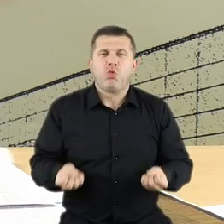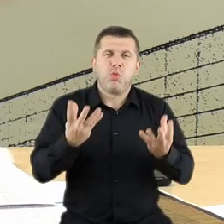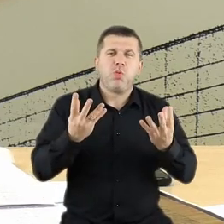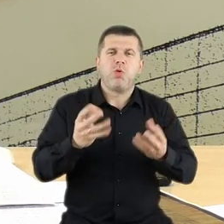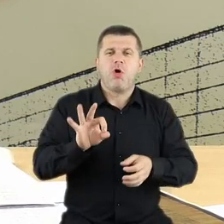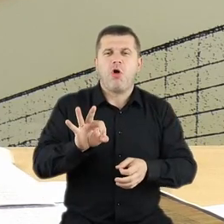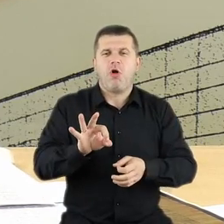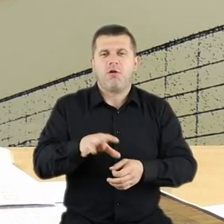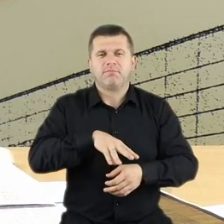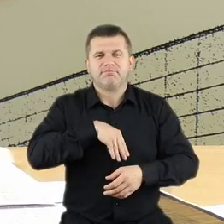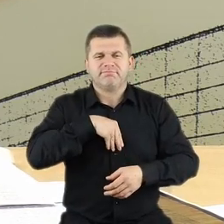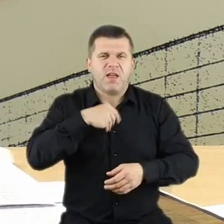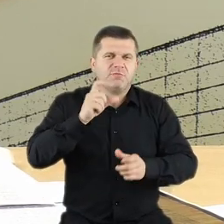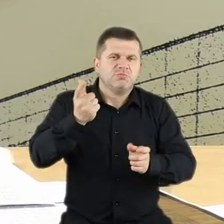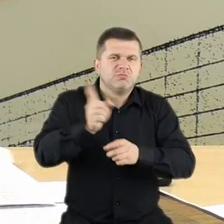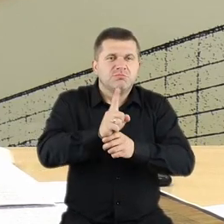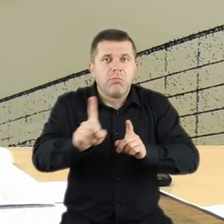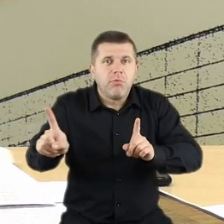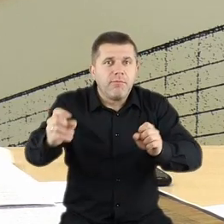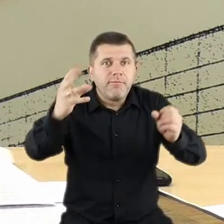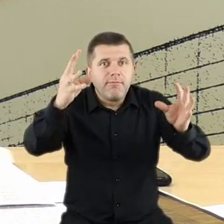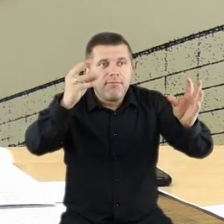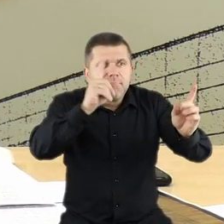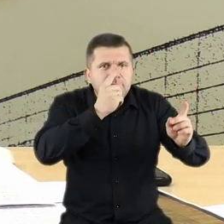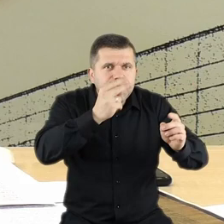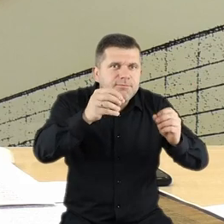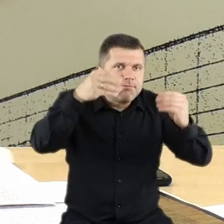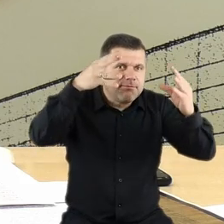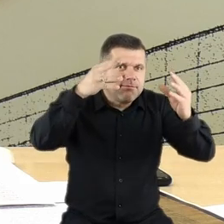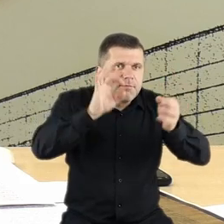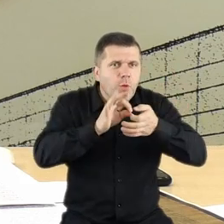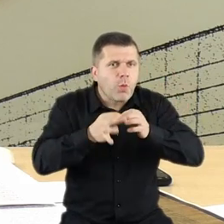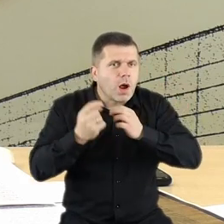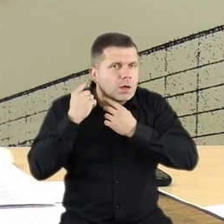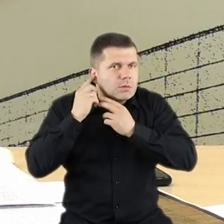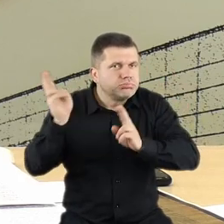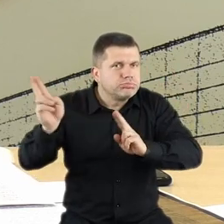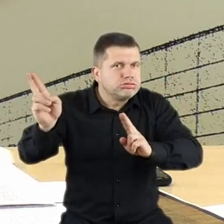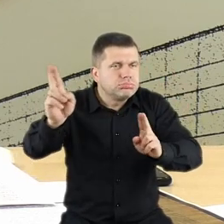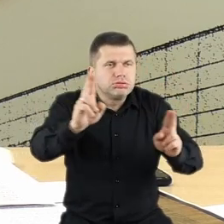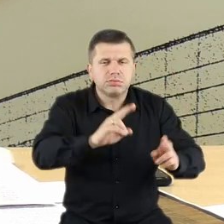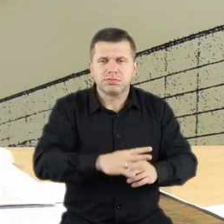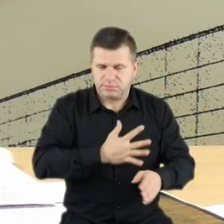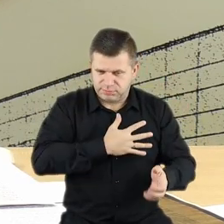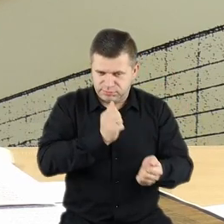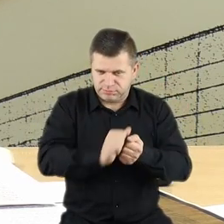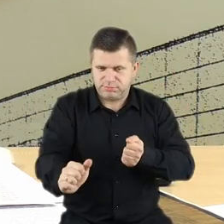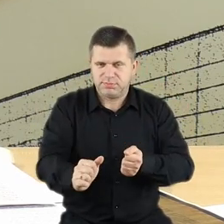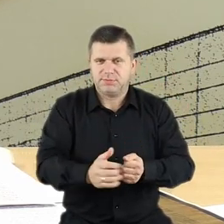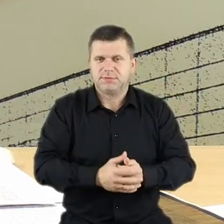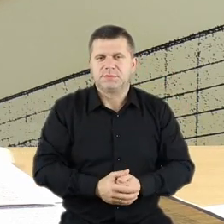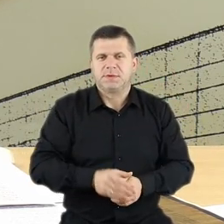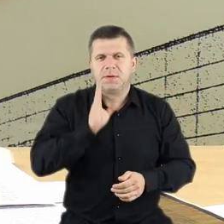o świecach co Pola chodziły świecie Wii łańcuchami dzwoniły o